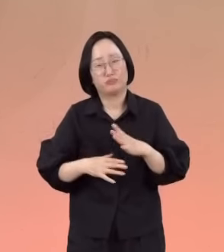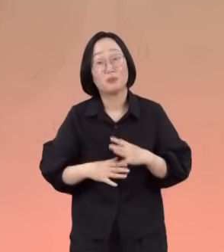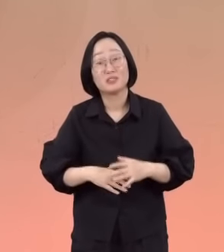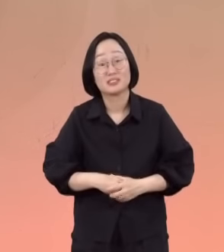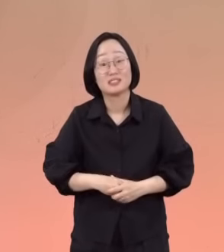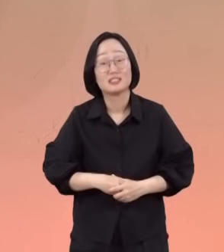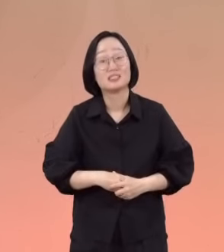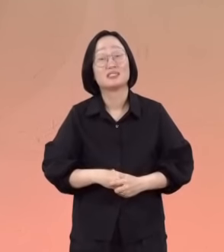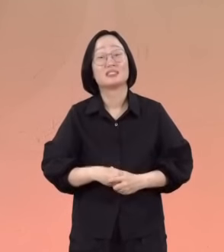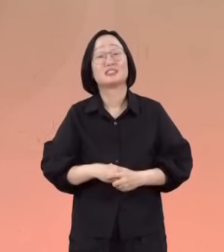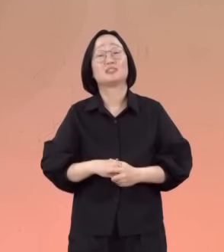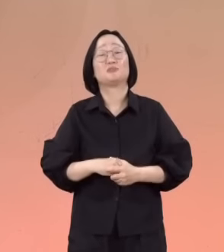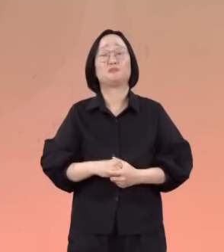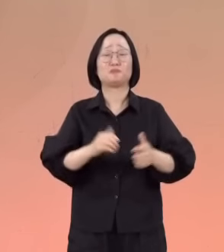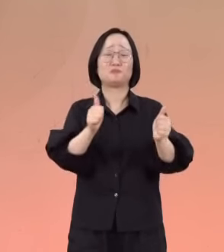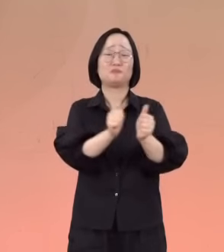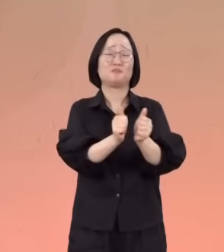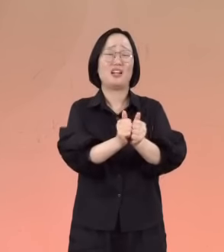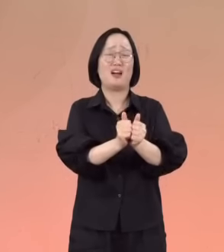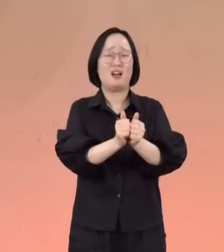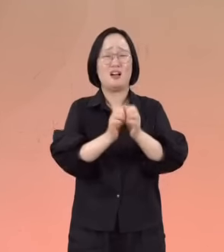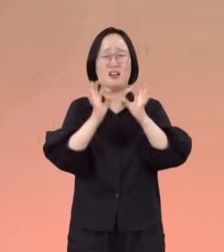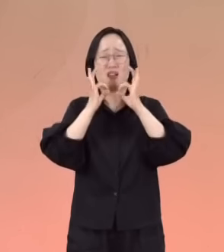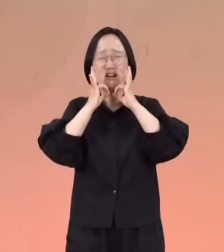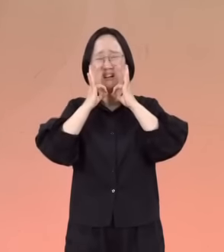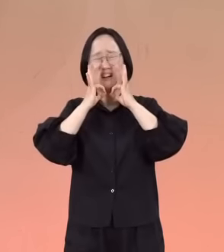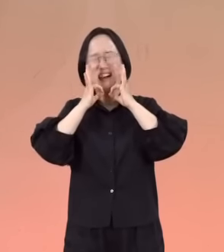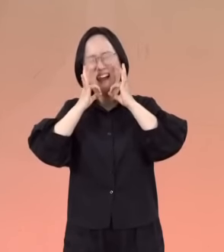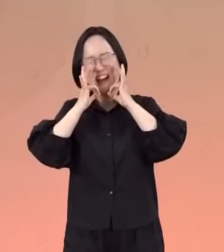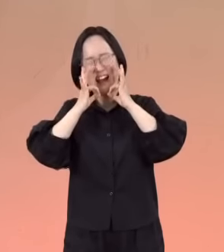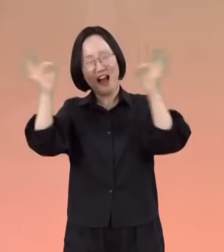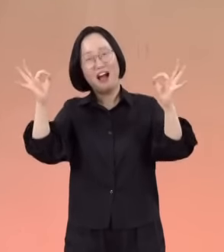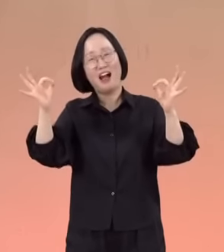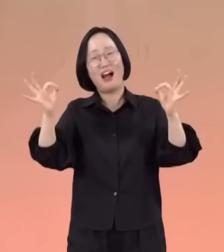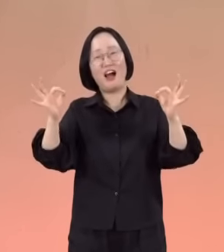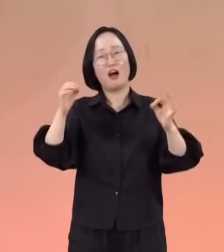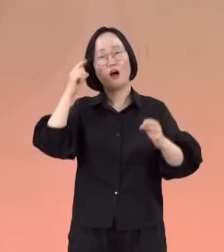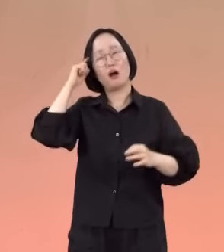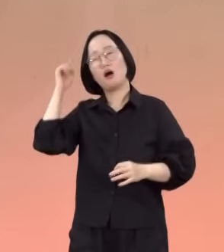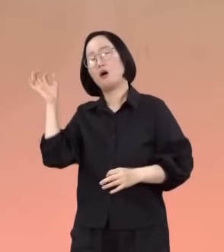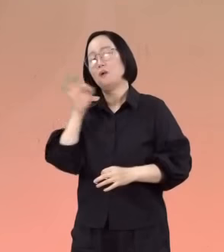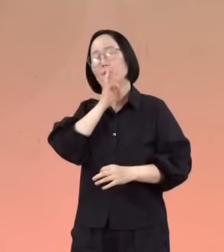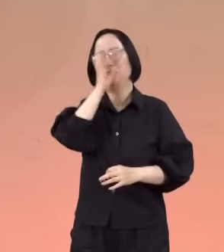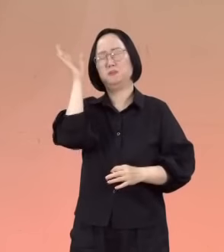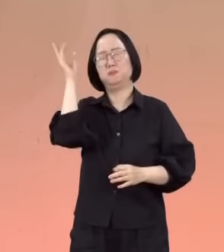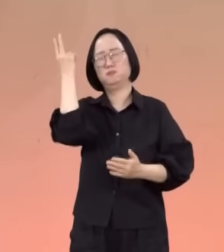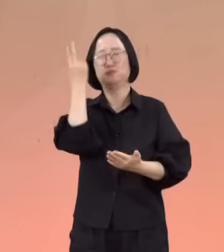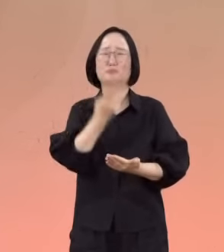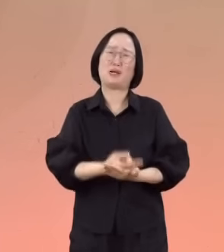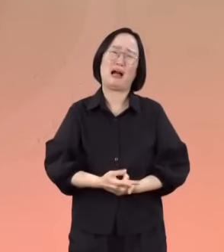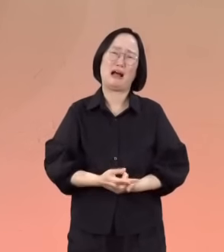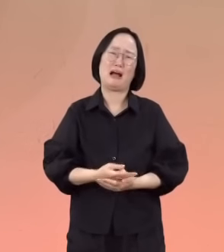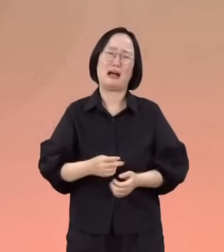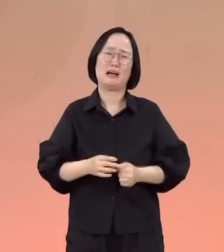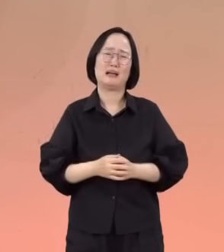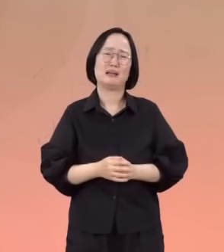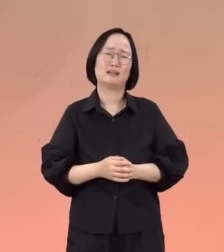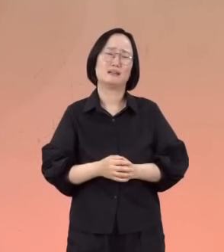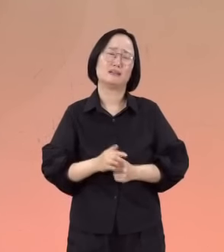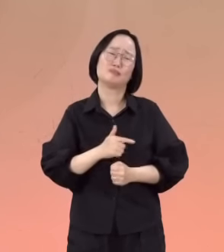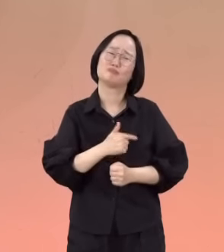야 으으악 하면서 비명을 꼭 찌르면서 그냥 정신을 잃어 버렸대요 어 얼마나 했어요